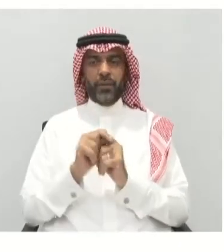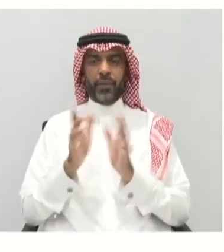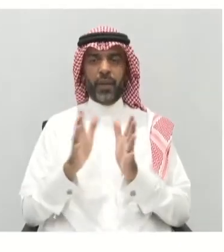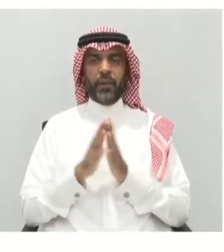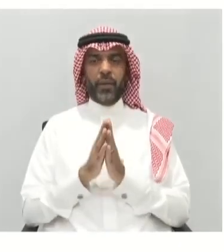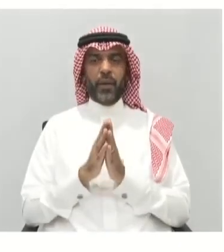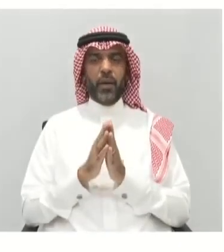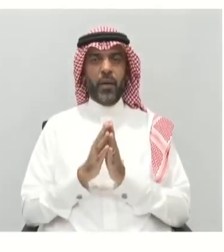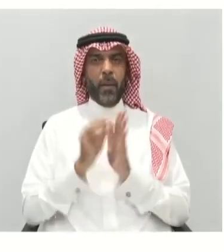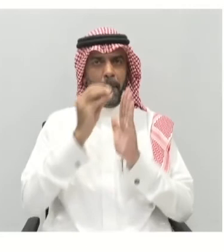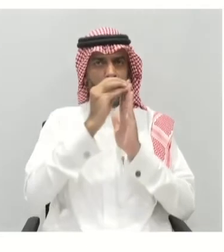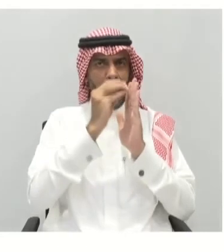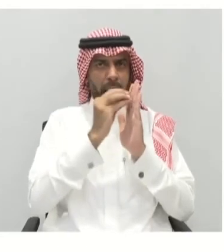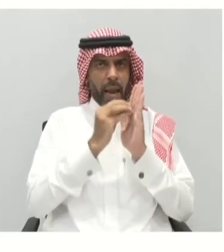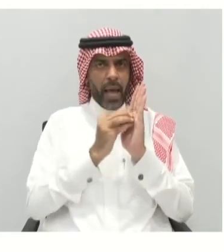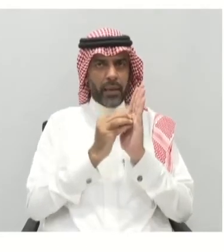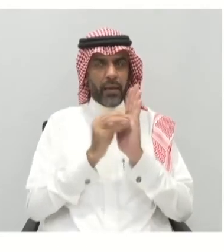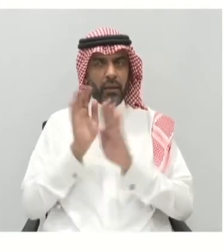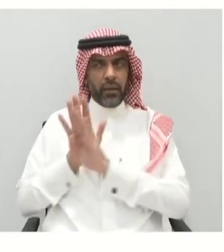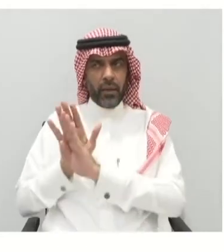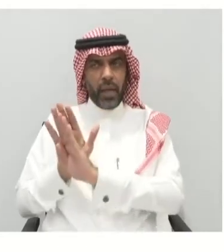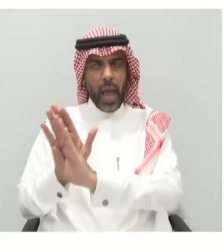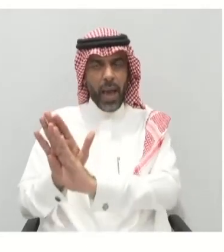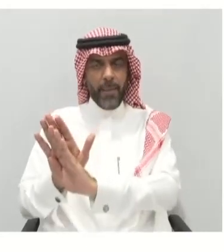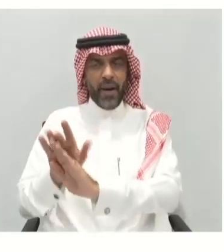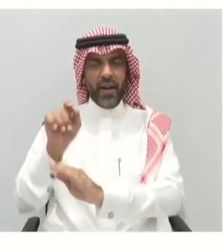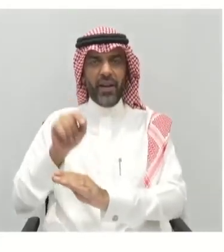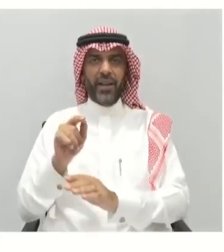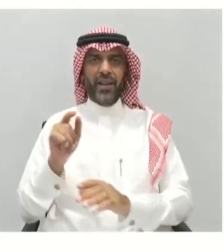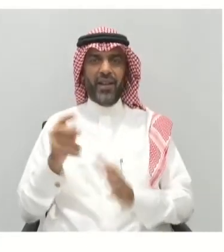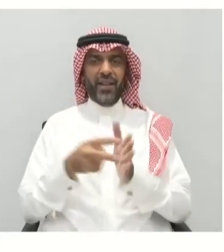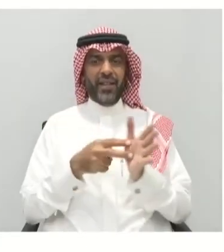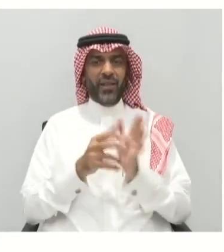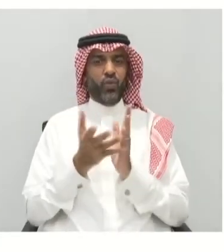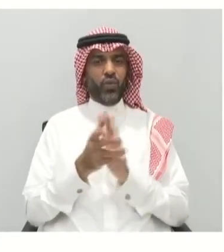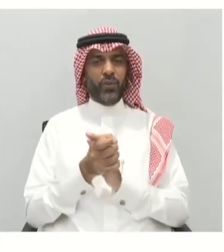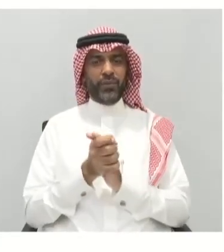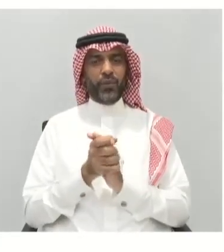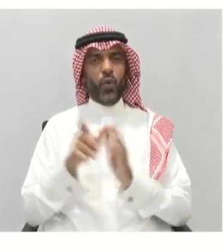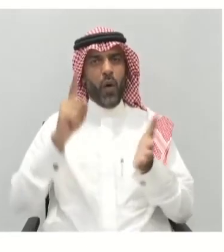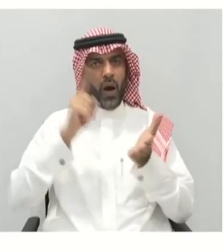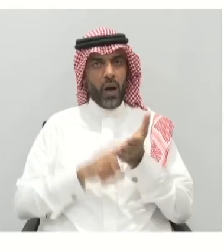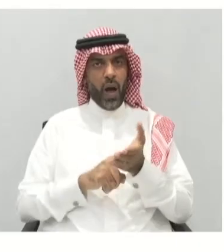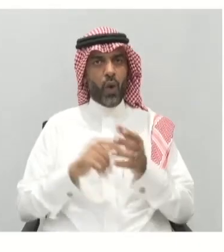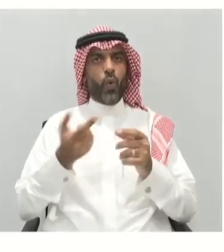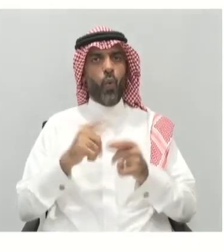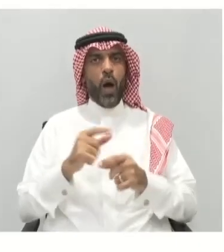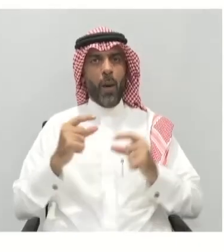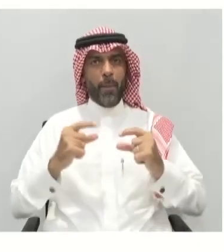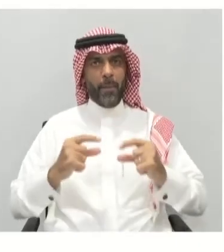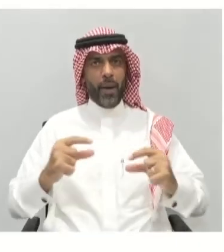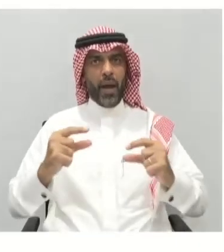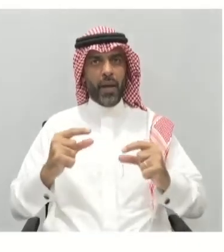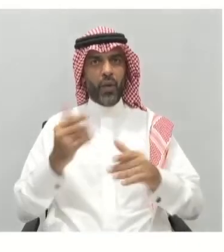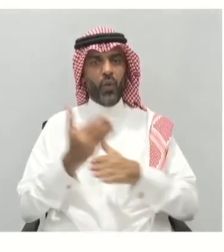ادله تدعم وتبرر الاعتقاد بصحه النتيجه مسوغ الربط بين الادعاء اذا